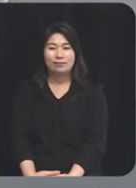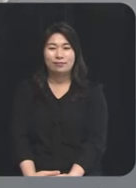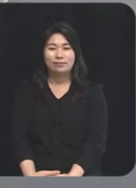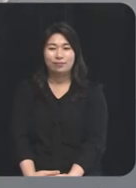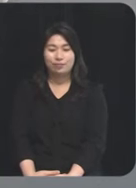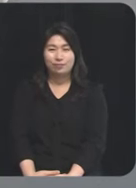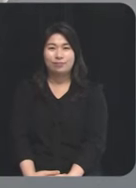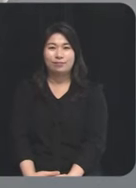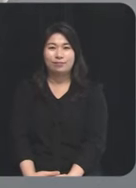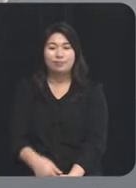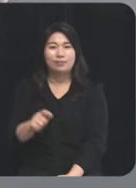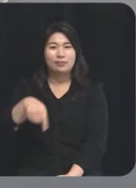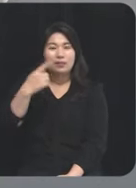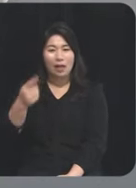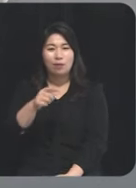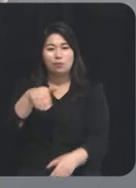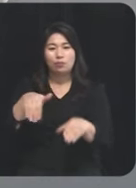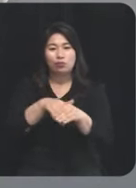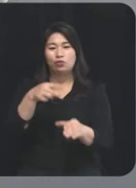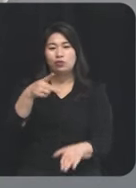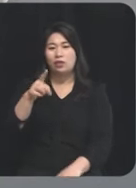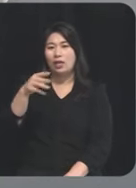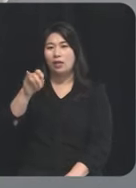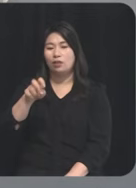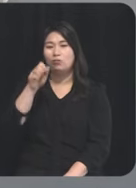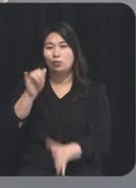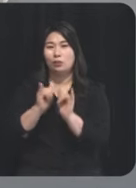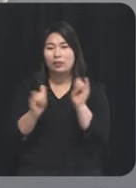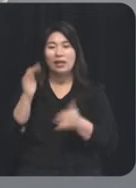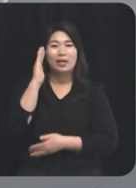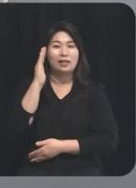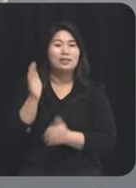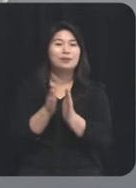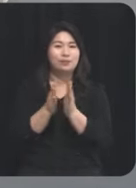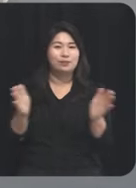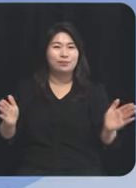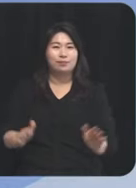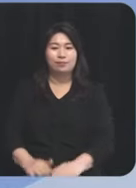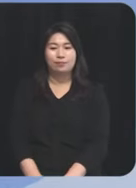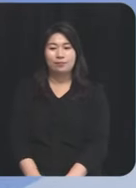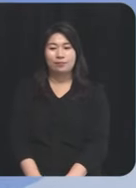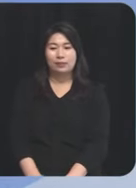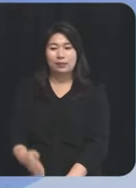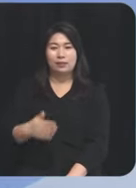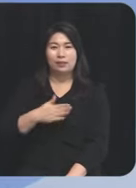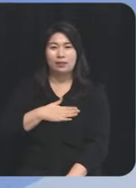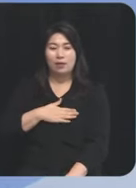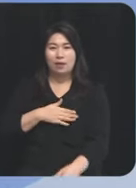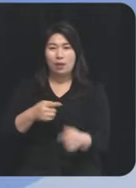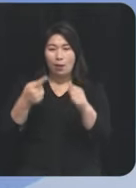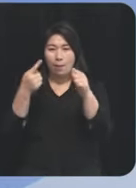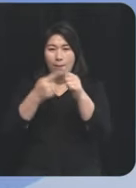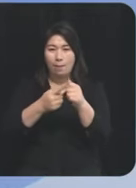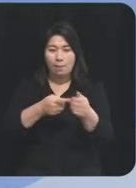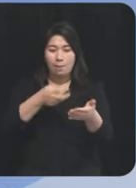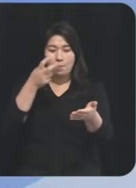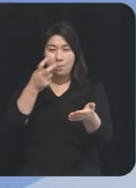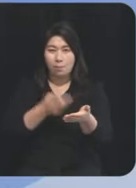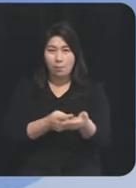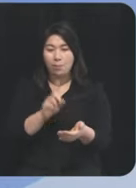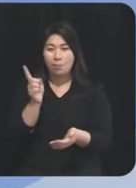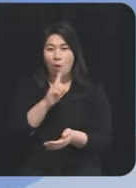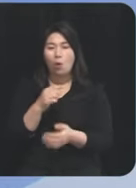네, 이어서 문대림 후보께서 말씀해 주시기 바라겠습니다. 제가 발의할 1호 법안은